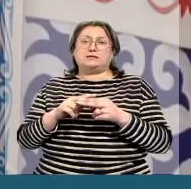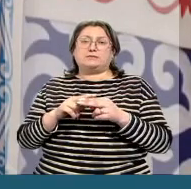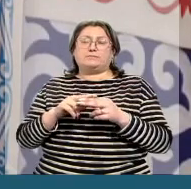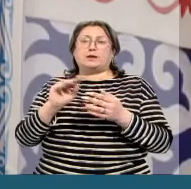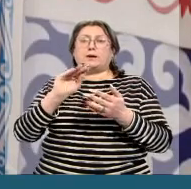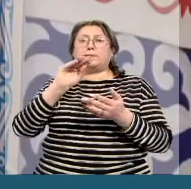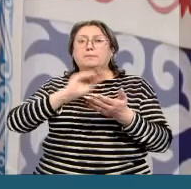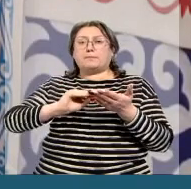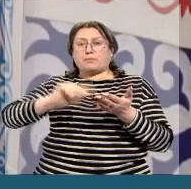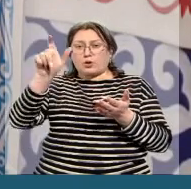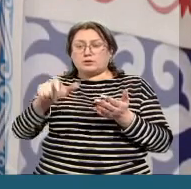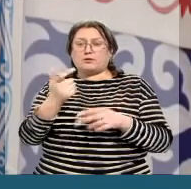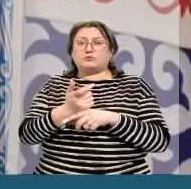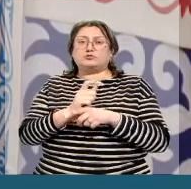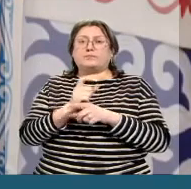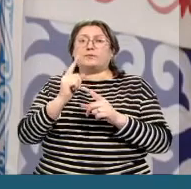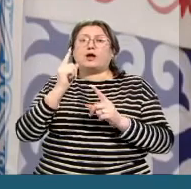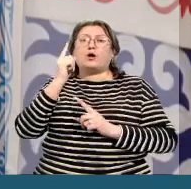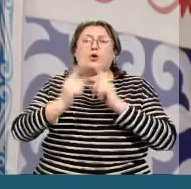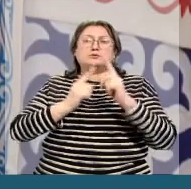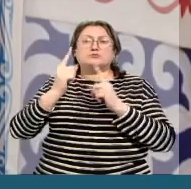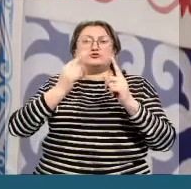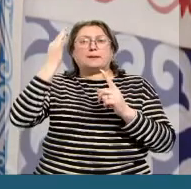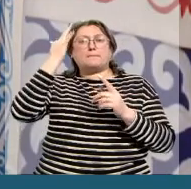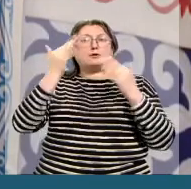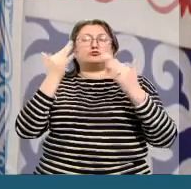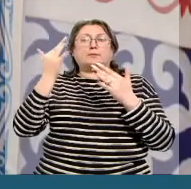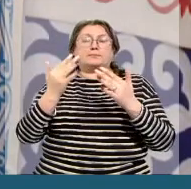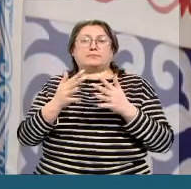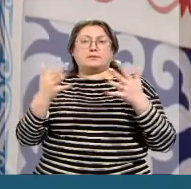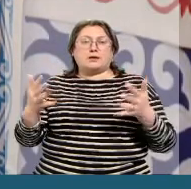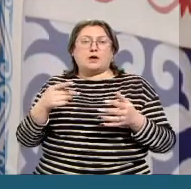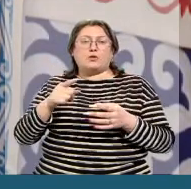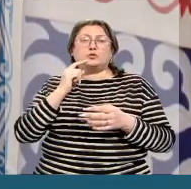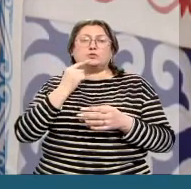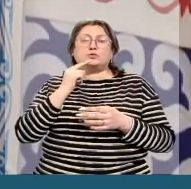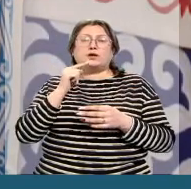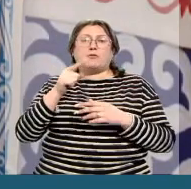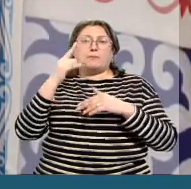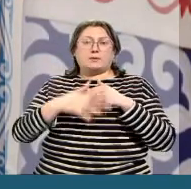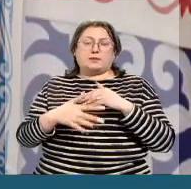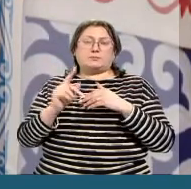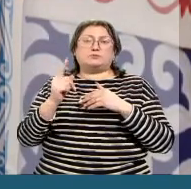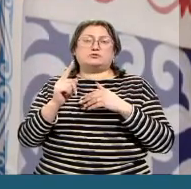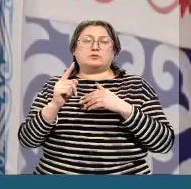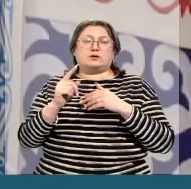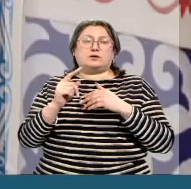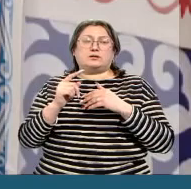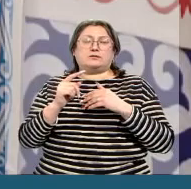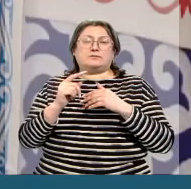этот поэт очень космического масштаба, и он трудно понимаем, потому что